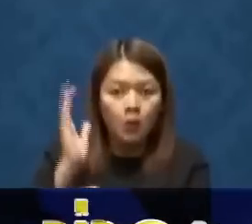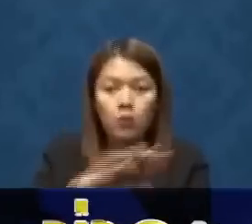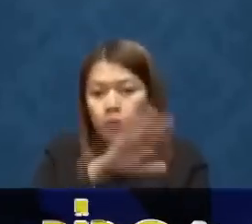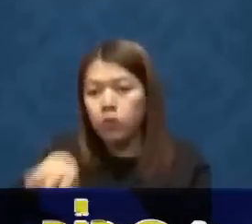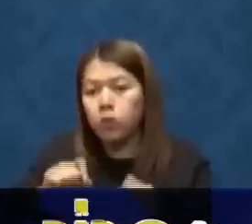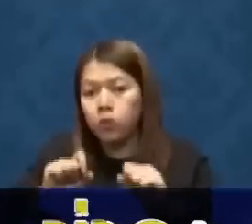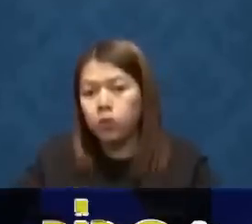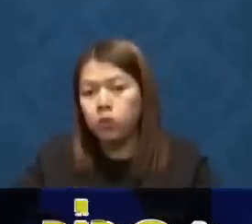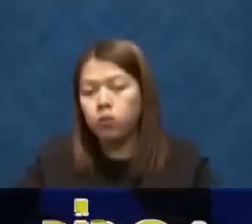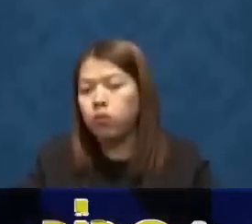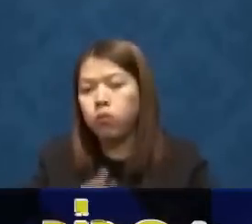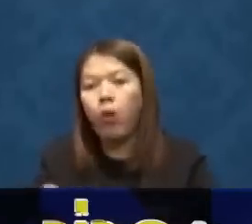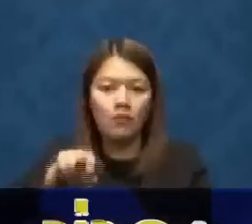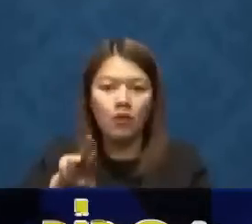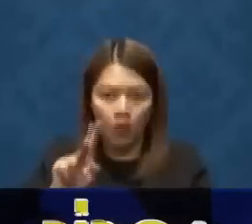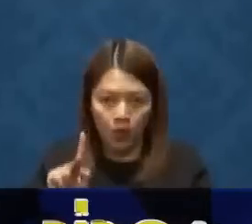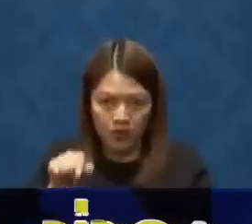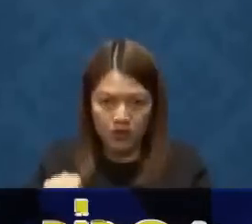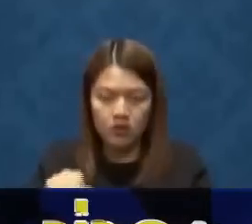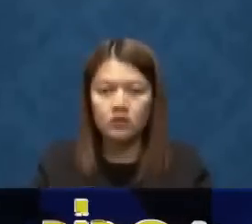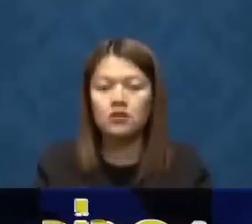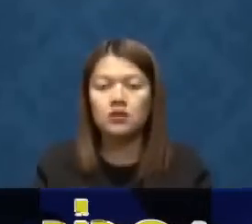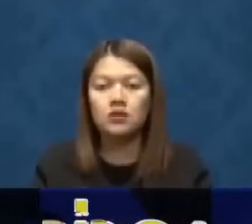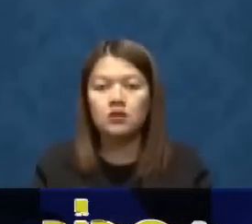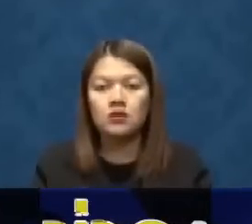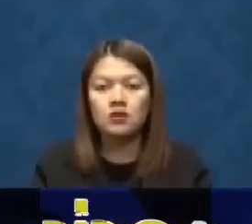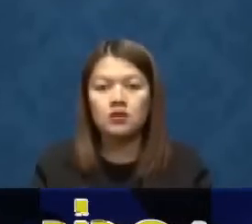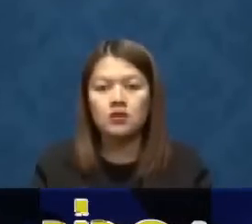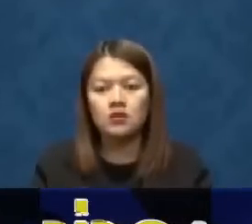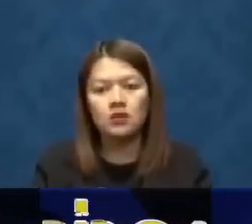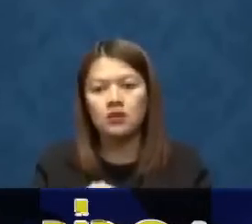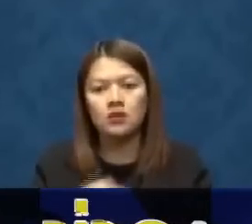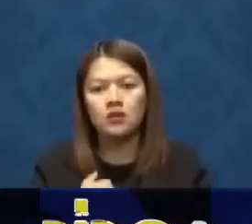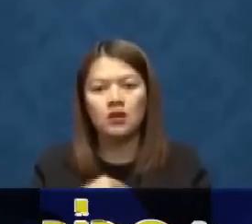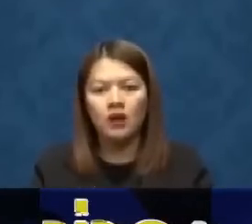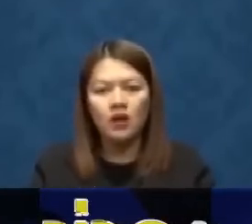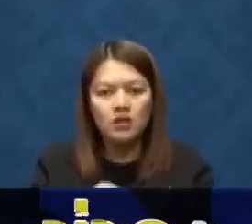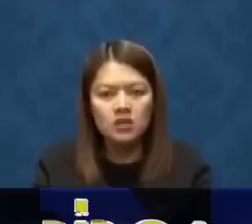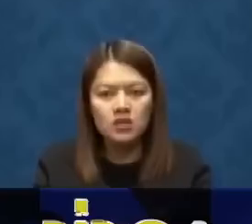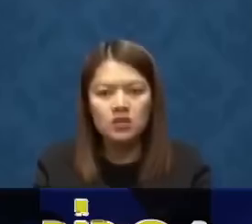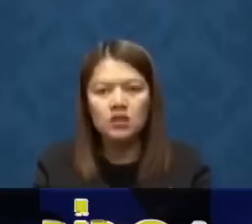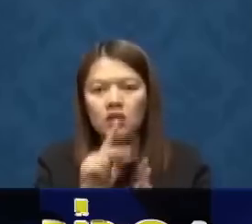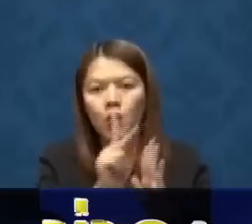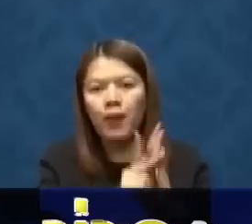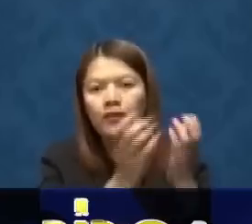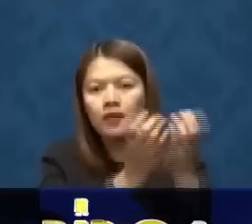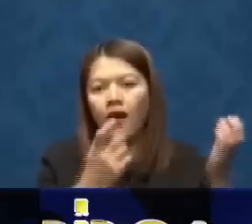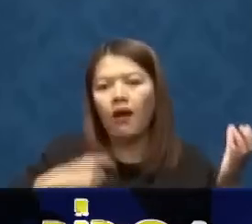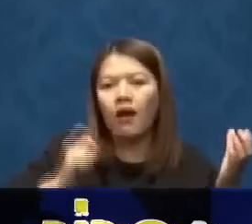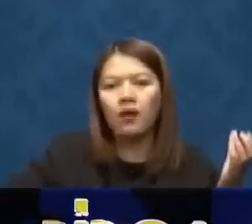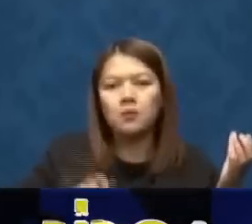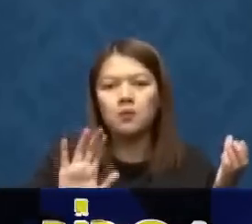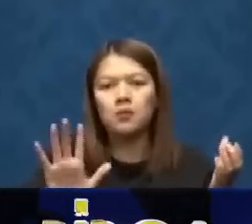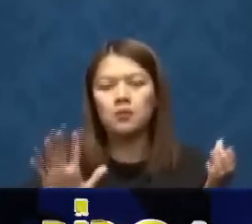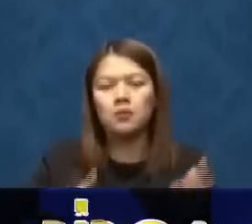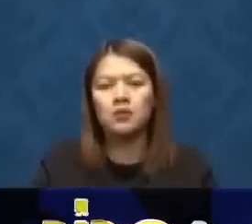มติร่วมกันคว่ำร่างนี้เนี่ยในสภามันเป็นสิ่งซึ่งเราไม่ควรจะต้องยื่นไปตีความที่ศาลรัฐธรรมนูญเพราะเท่ากับเ